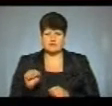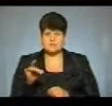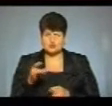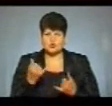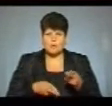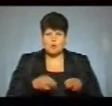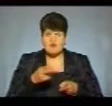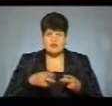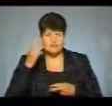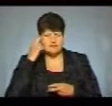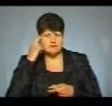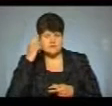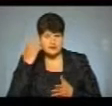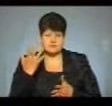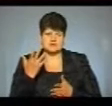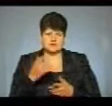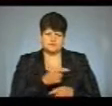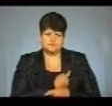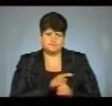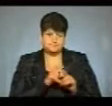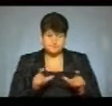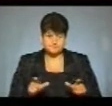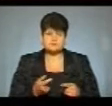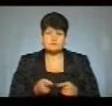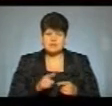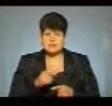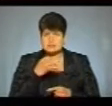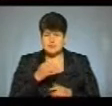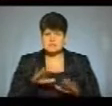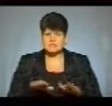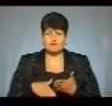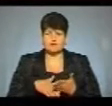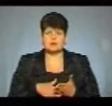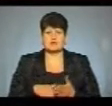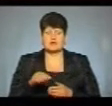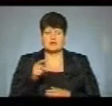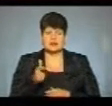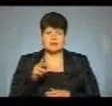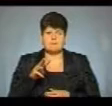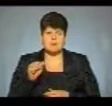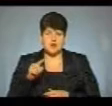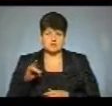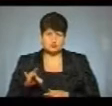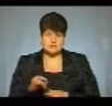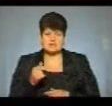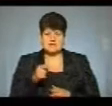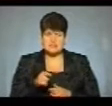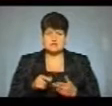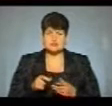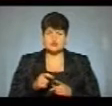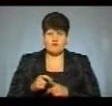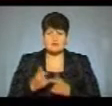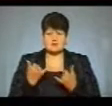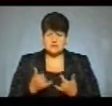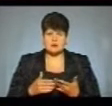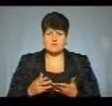у Київському центрі термічної травми і хірургії. Про це повідомила місцева волонтерка Галина Мазур. Також, за її словами, зараз волонтери збирають